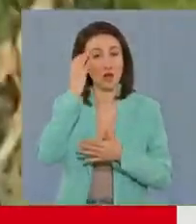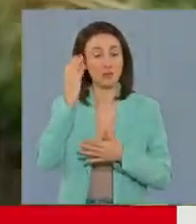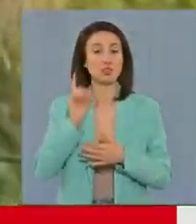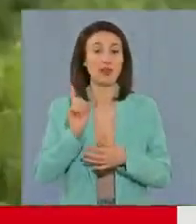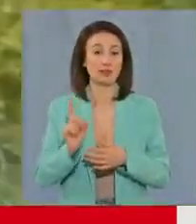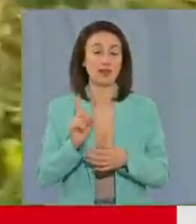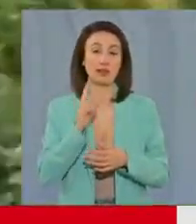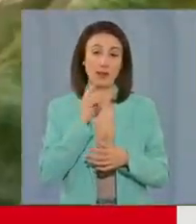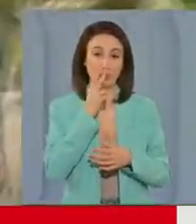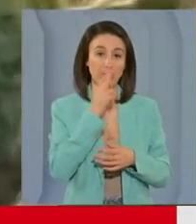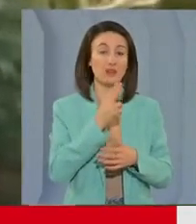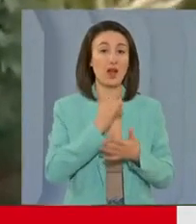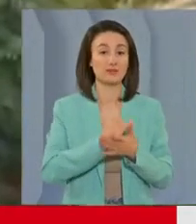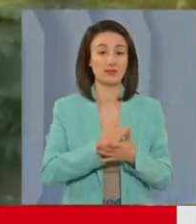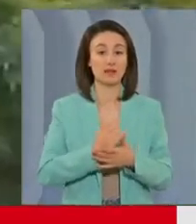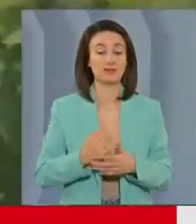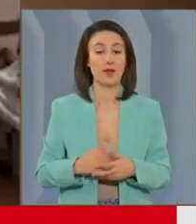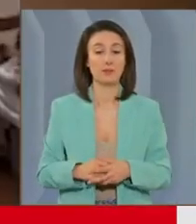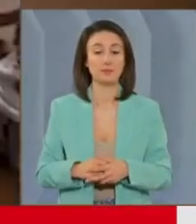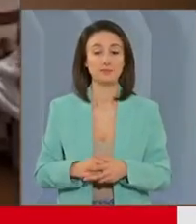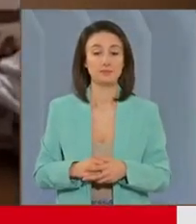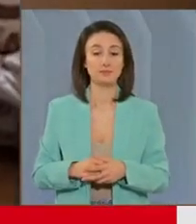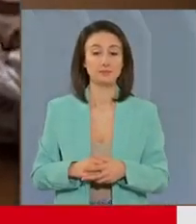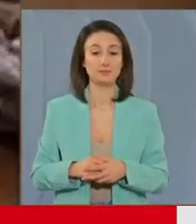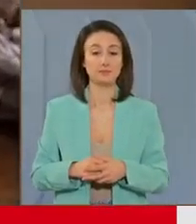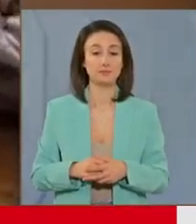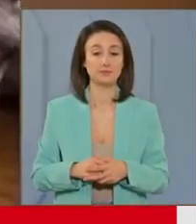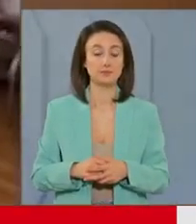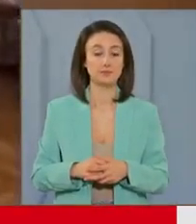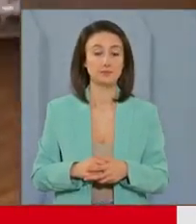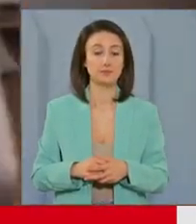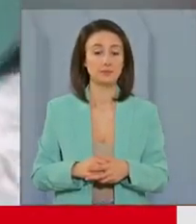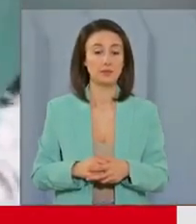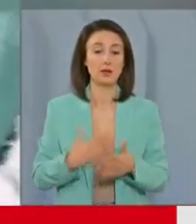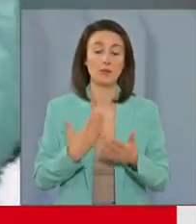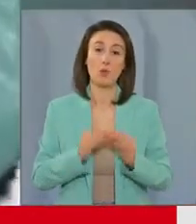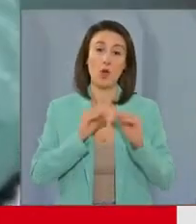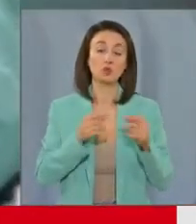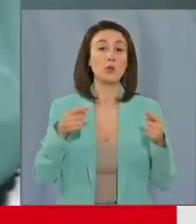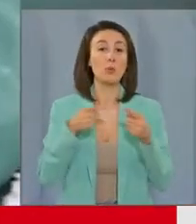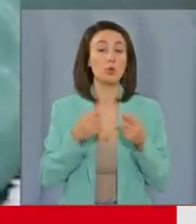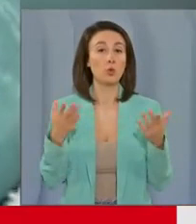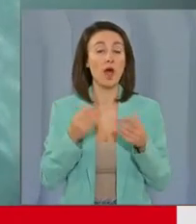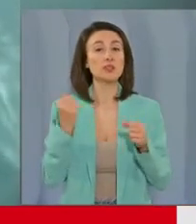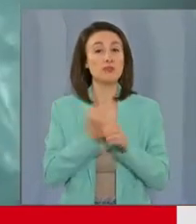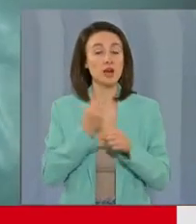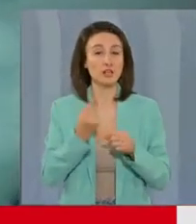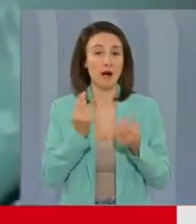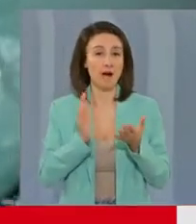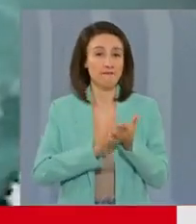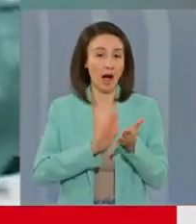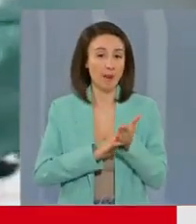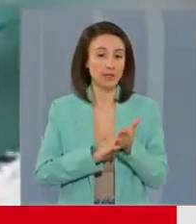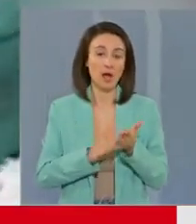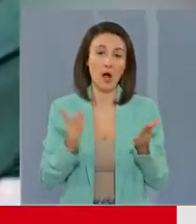ta de a privi realitatea încât te ajungi în punctul în care să comiți Niște acțiuni de